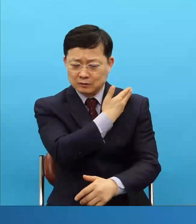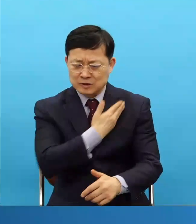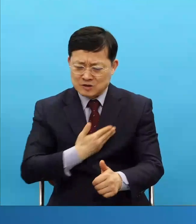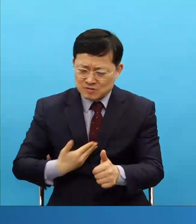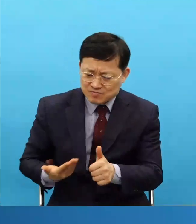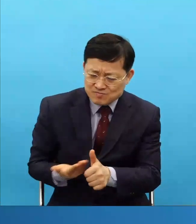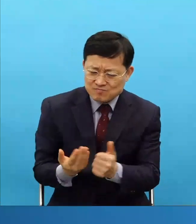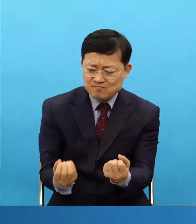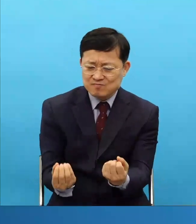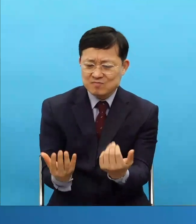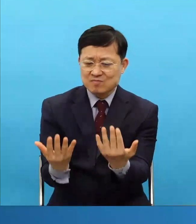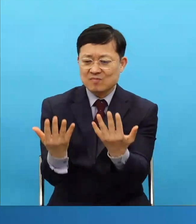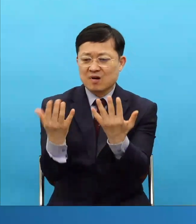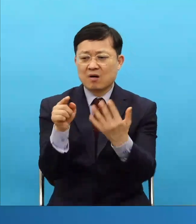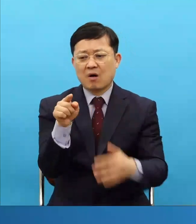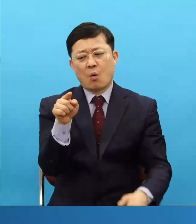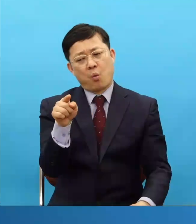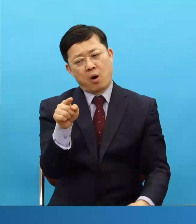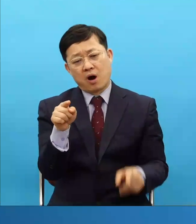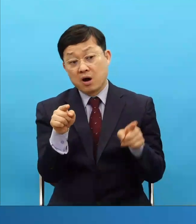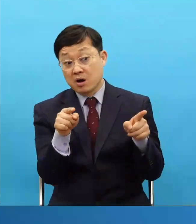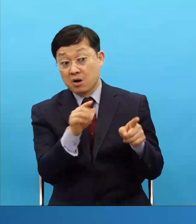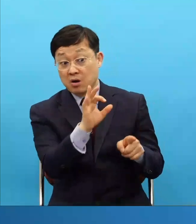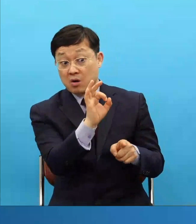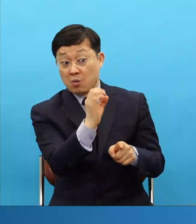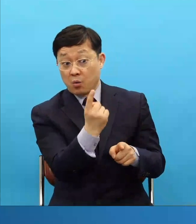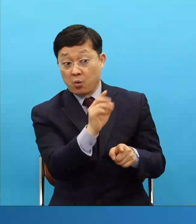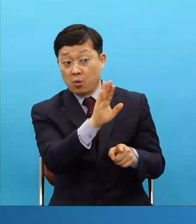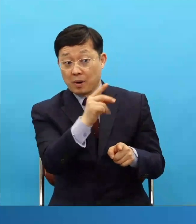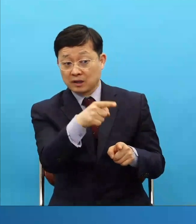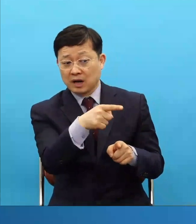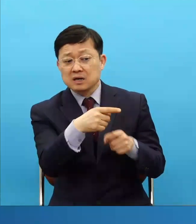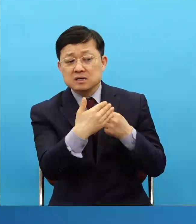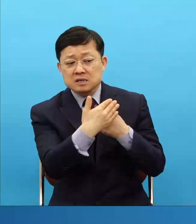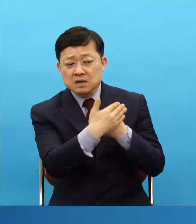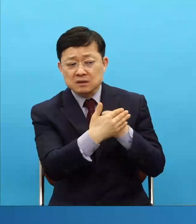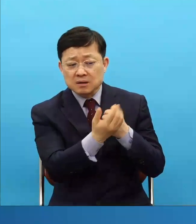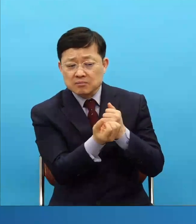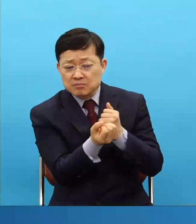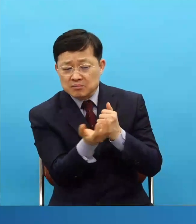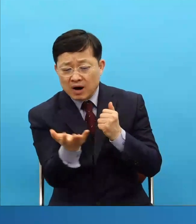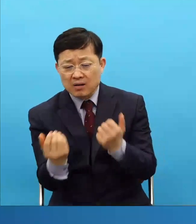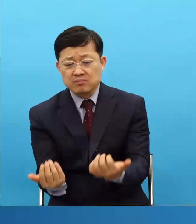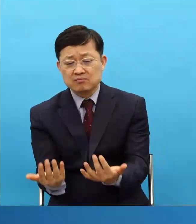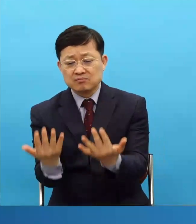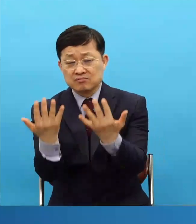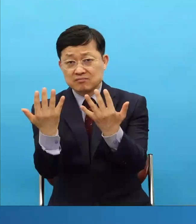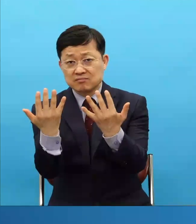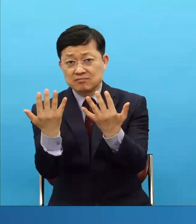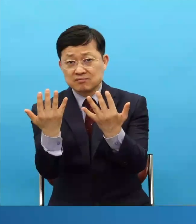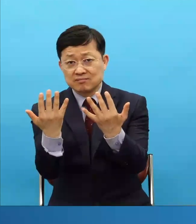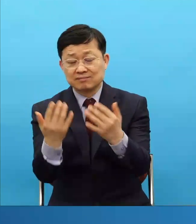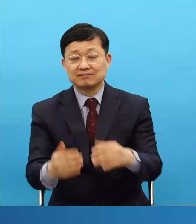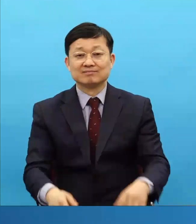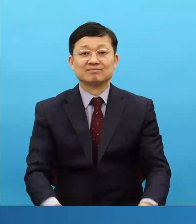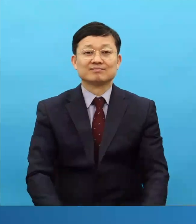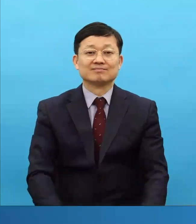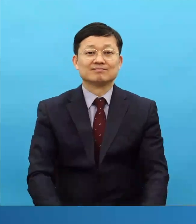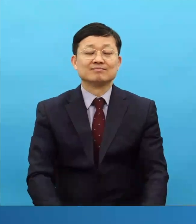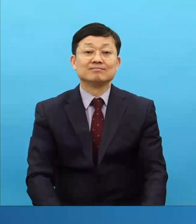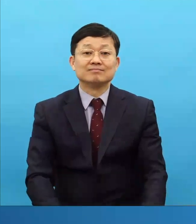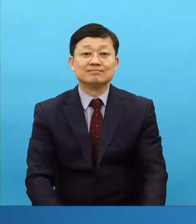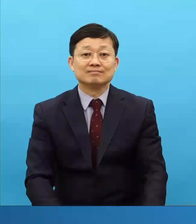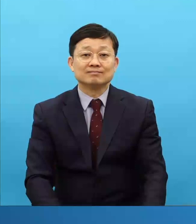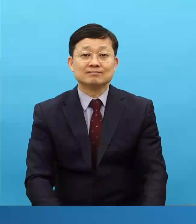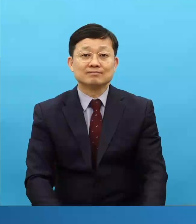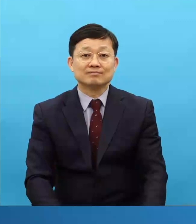person. 이 오바다 만약 오바다 일 안 했더라면요 두 가지가 안 나와져요. And if Obadiah had not done that, then we would